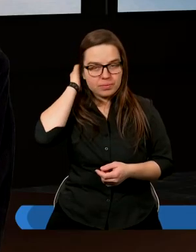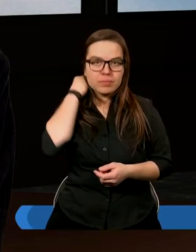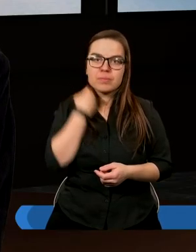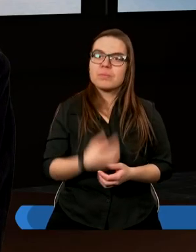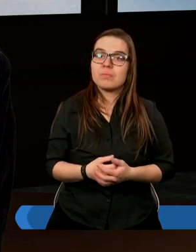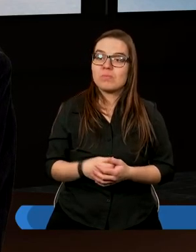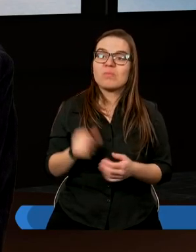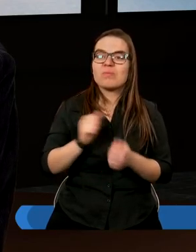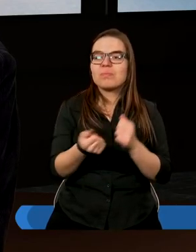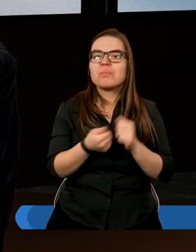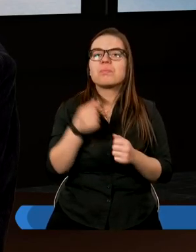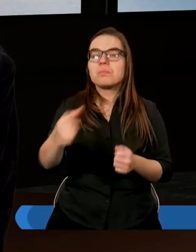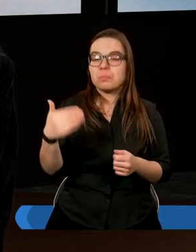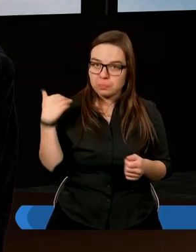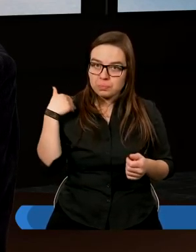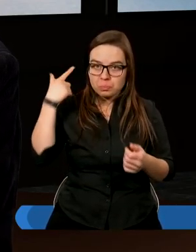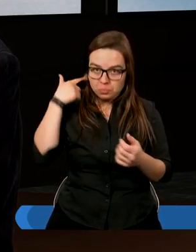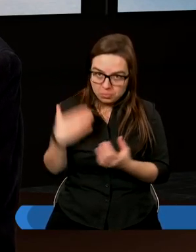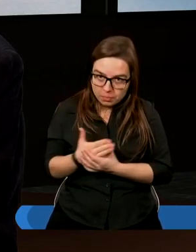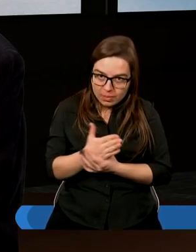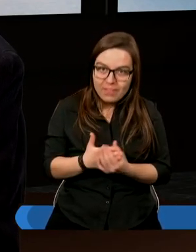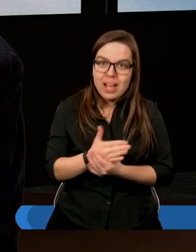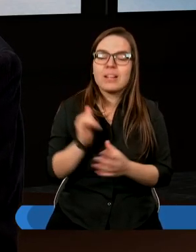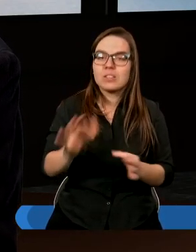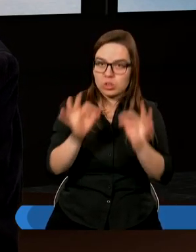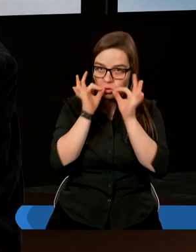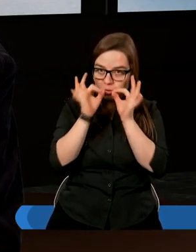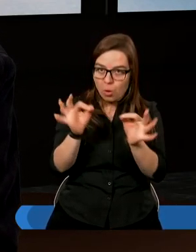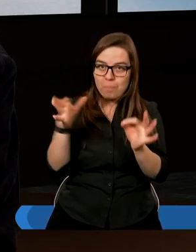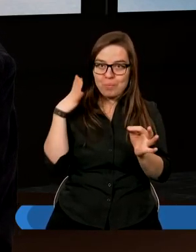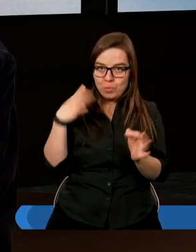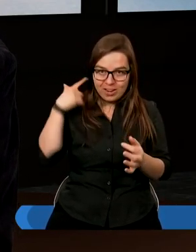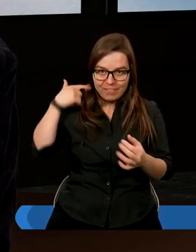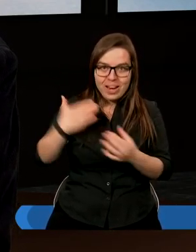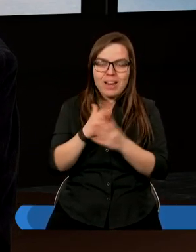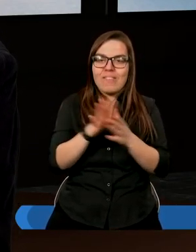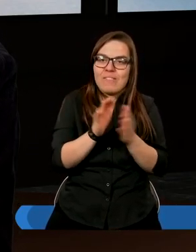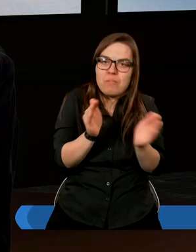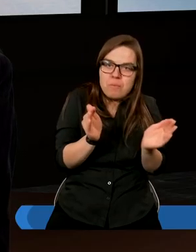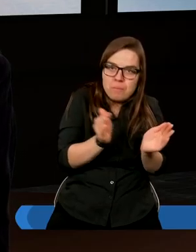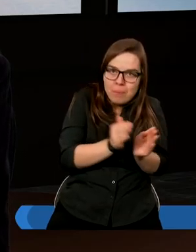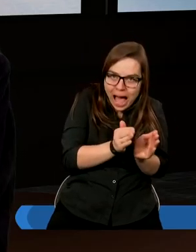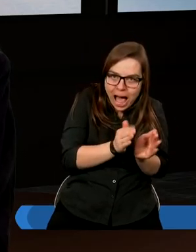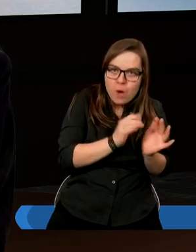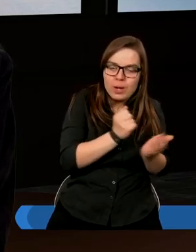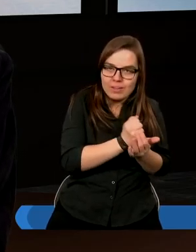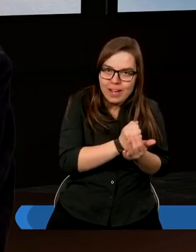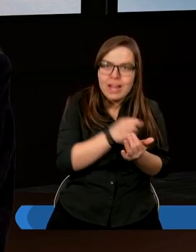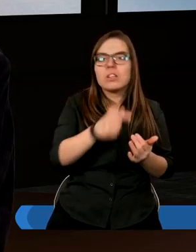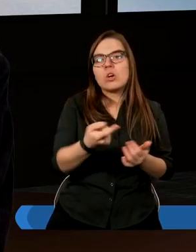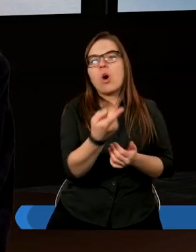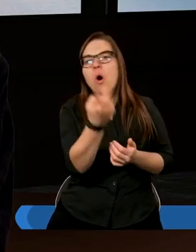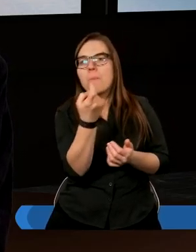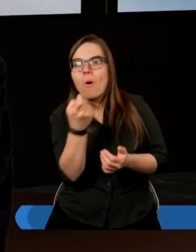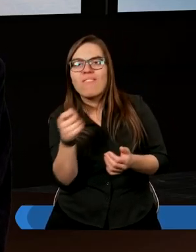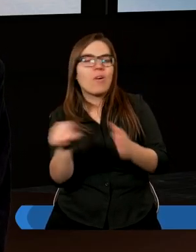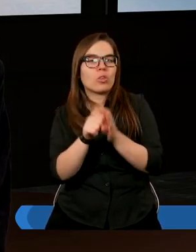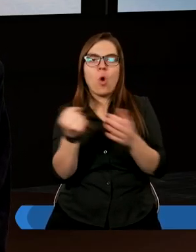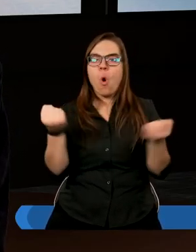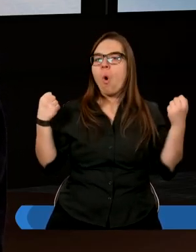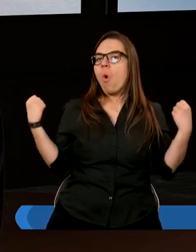dobrze sługo dobry i wierny. Byłeś wierny w małym. Powołuję cię tutaj do bardziej